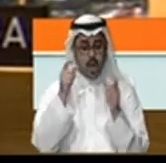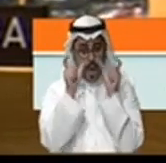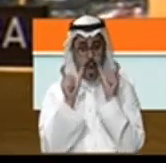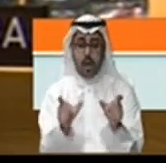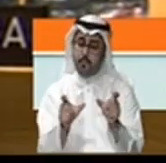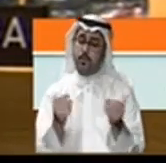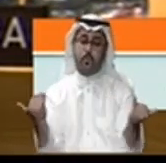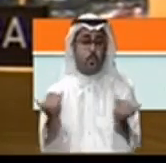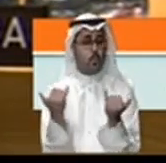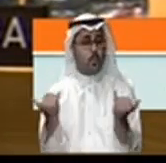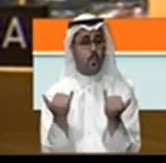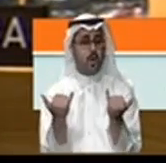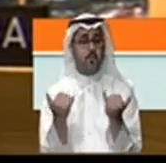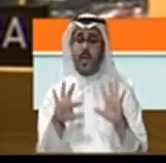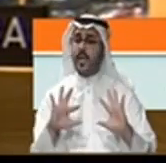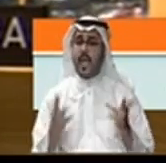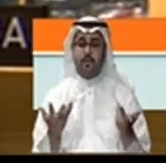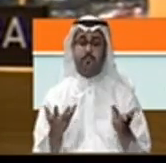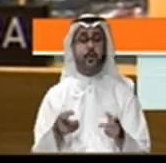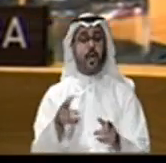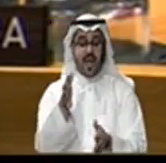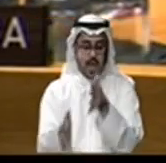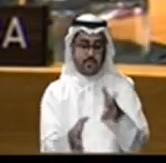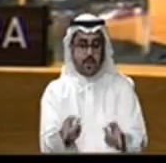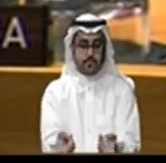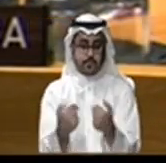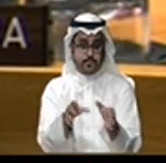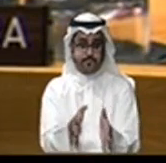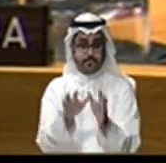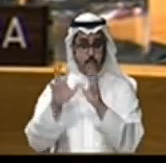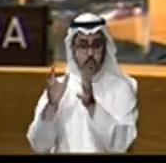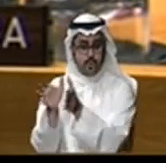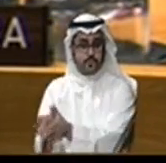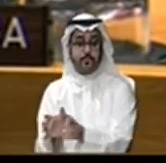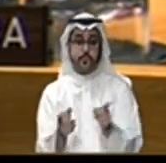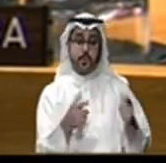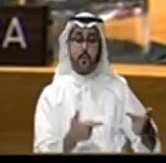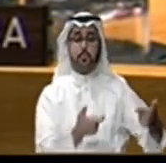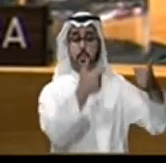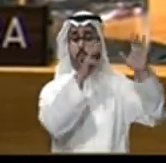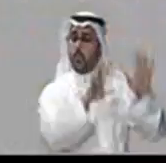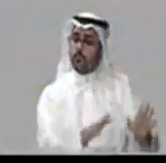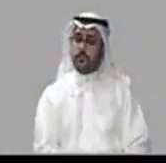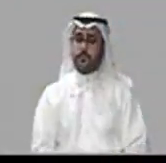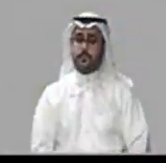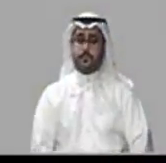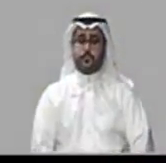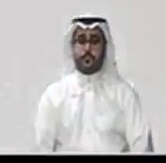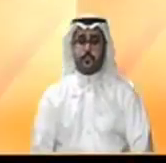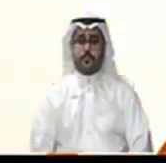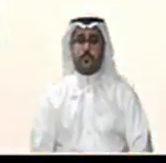واستقراره وشرعيته، وينهي ويلات الحرب وآثارها على الشعب اليمني الصامد.